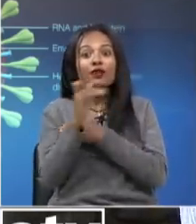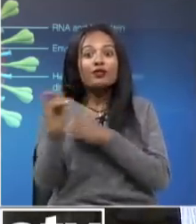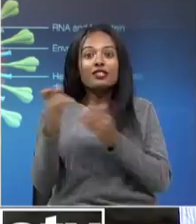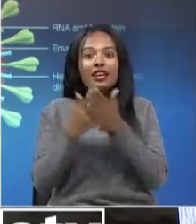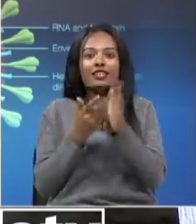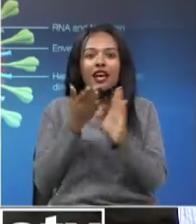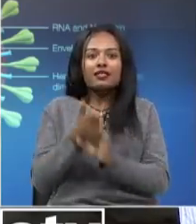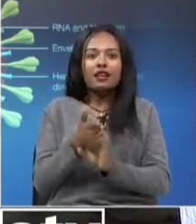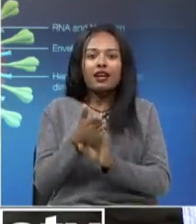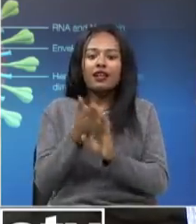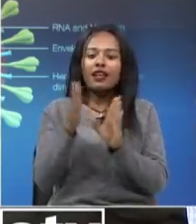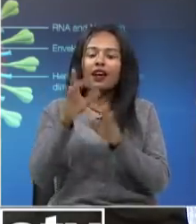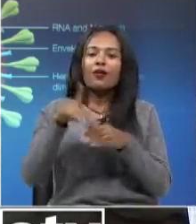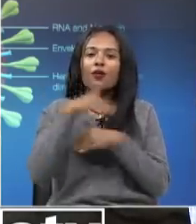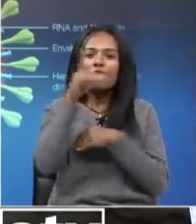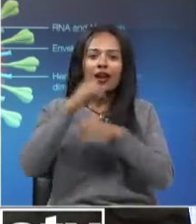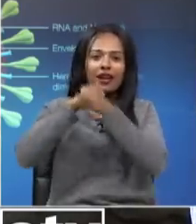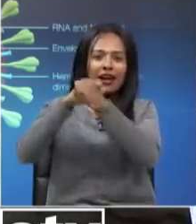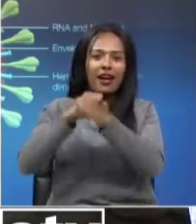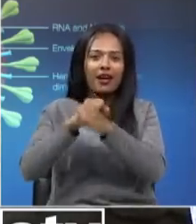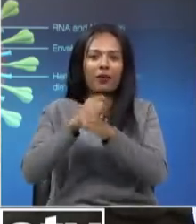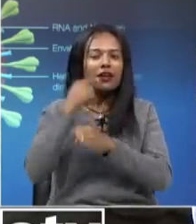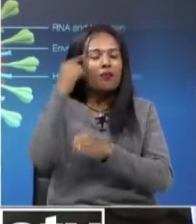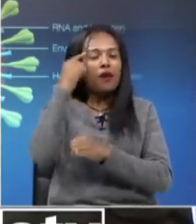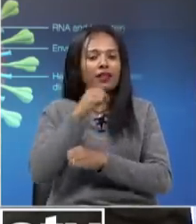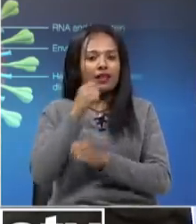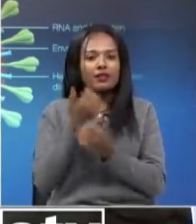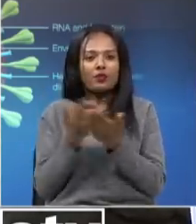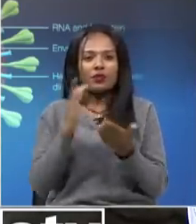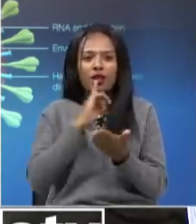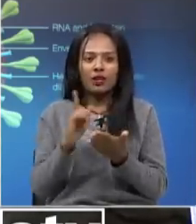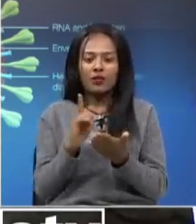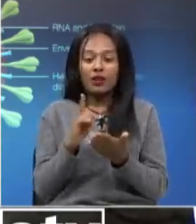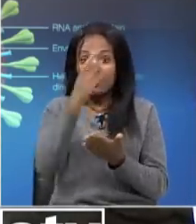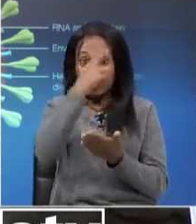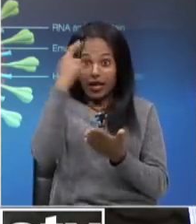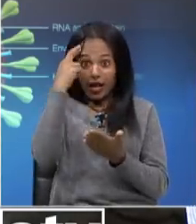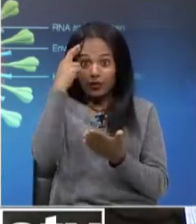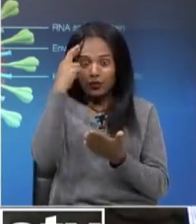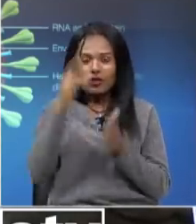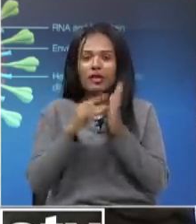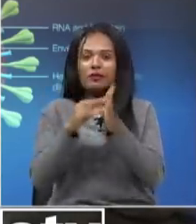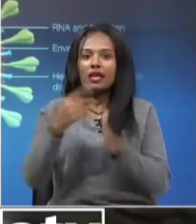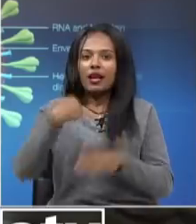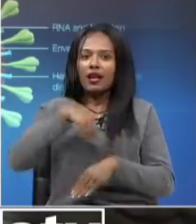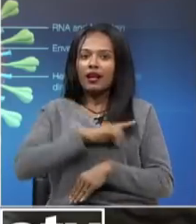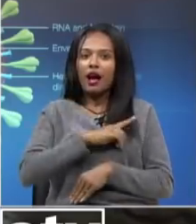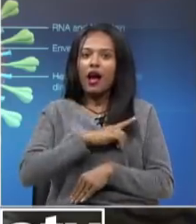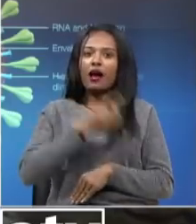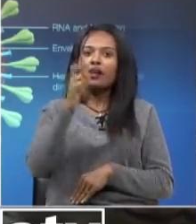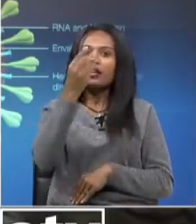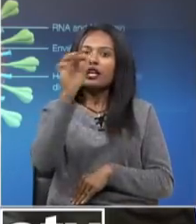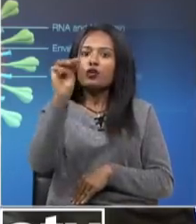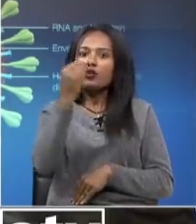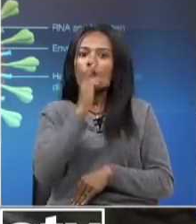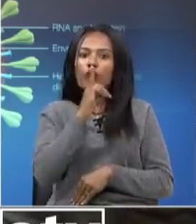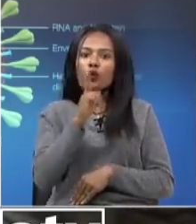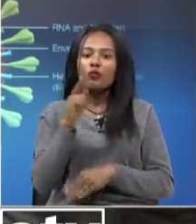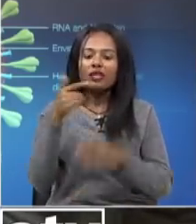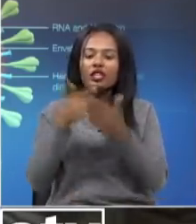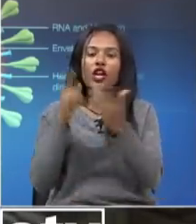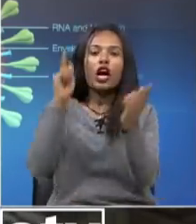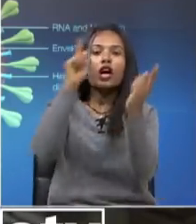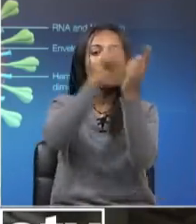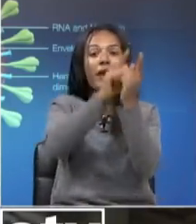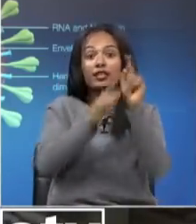አንጻር የኮሮናን በሽታ እንከለከላለን ማለት የማይታሰብ ጉዳይ ነው። ምክንያቱም ለምሳሌ እኛ መንሻችን ክሊንቶ ነው፣ መድረሻችን ሜክሲኮ ነው። ከዛ ዚ